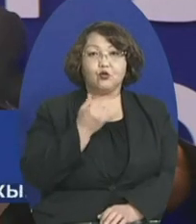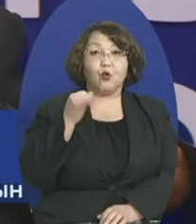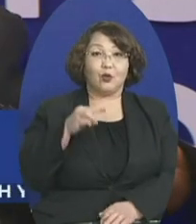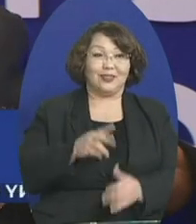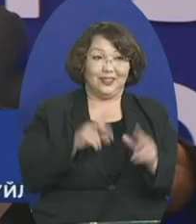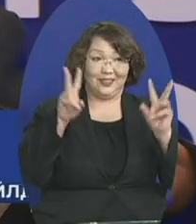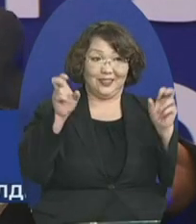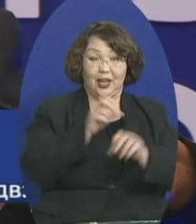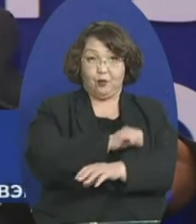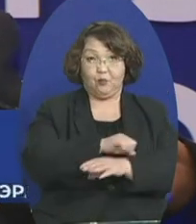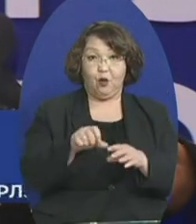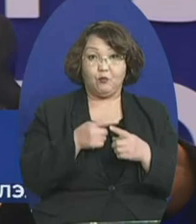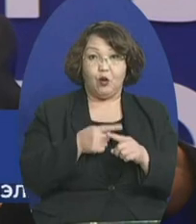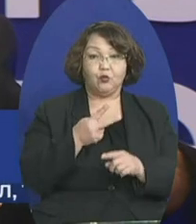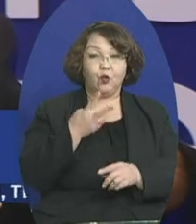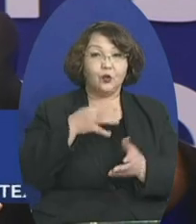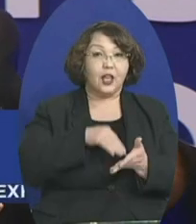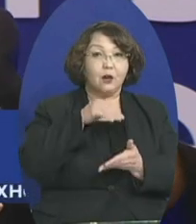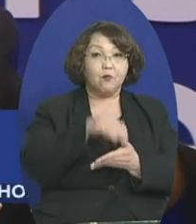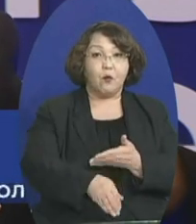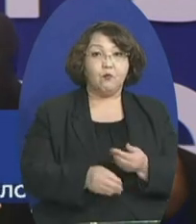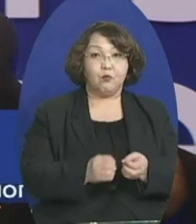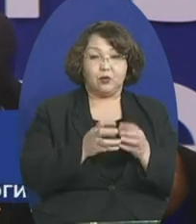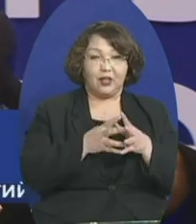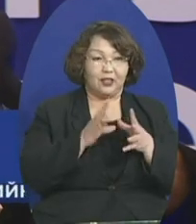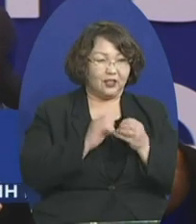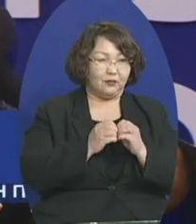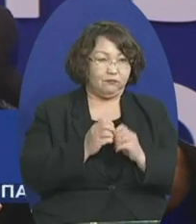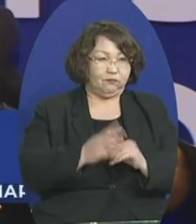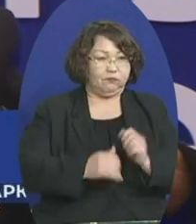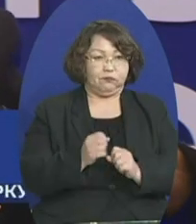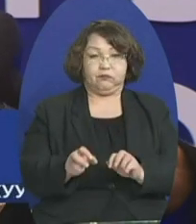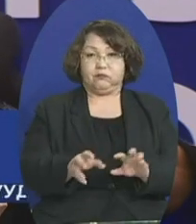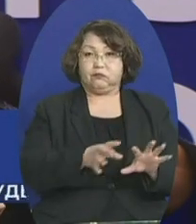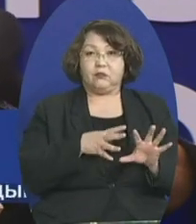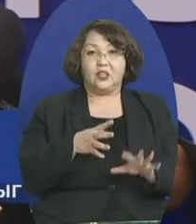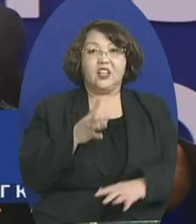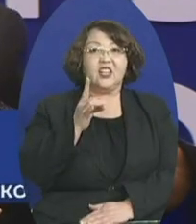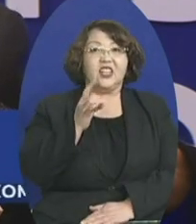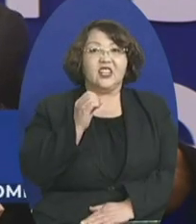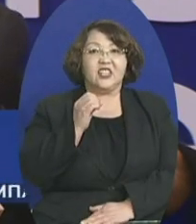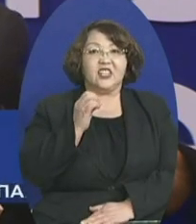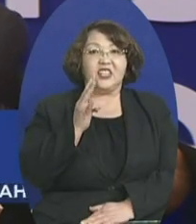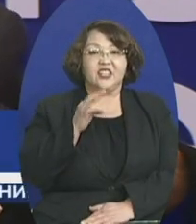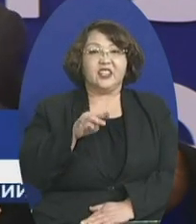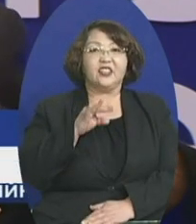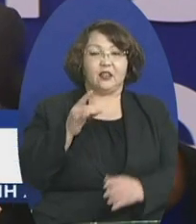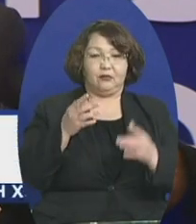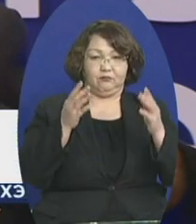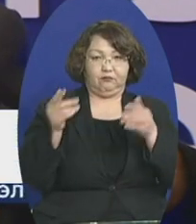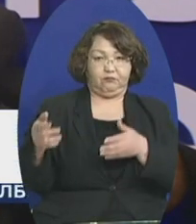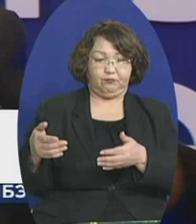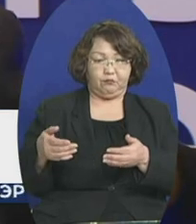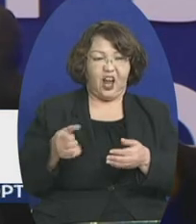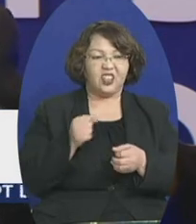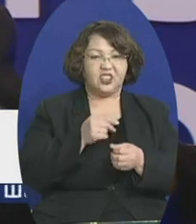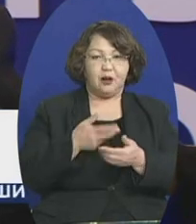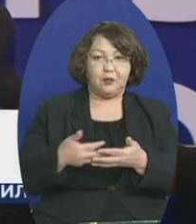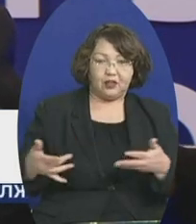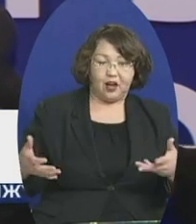24 тэрбум төгрөгийн бүтээн байгуулалтаар орж иж бүрэн цогцлбор эрентгэн за мөн одоо орон сууц зэрэгээр